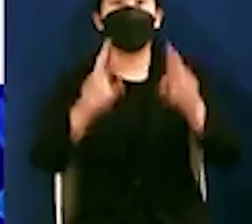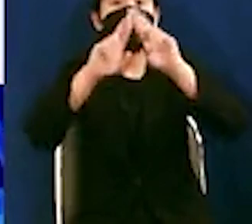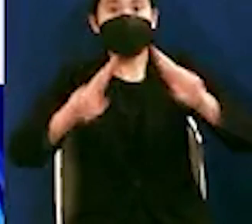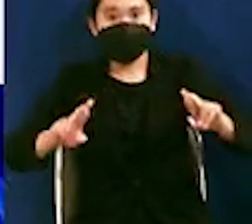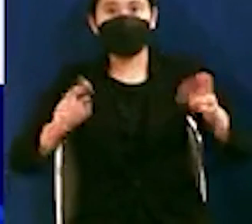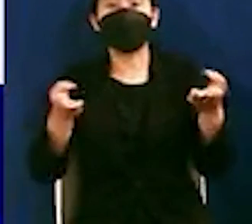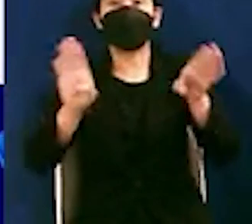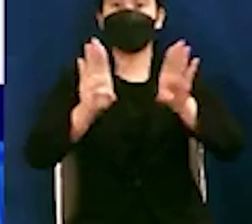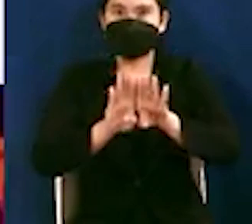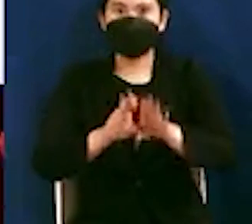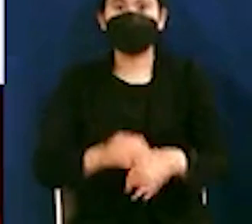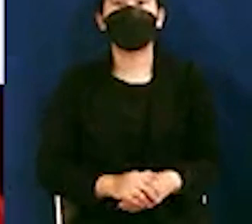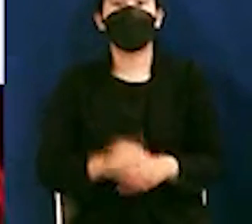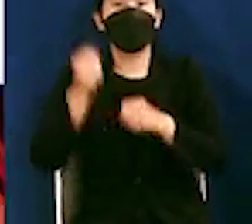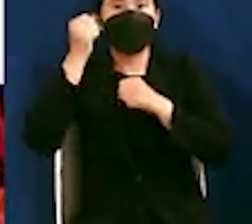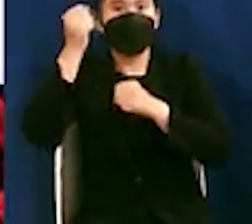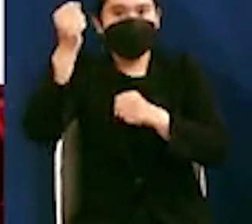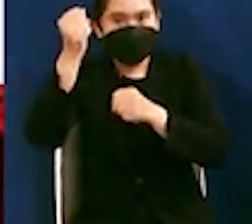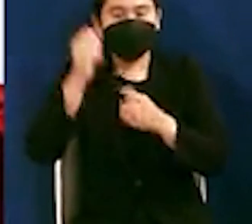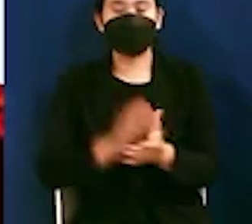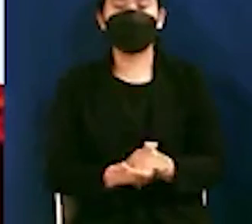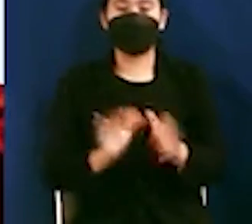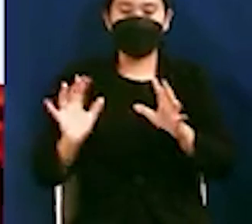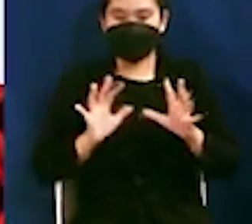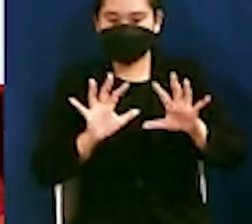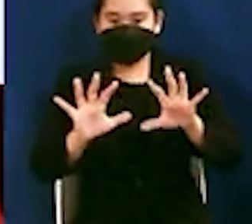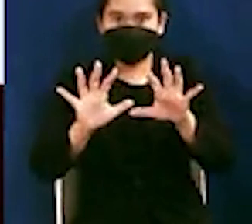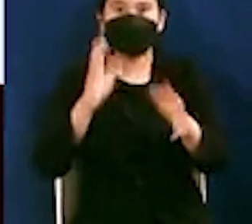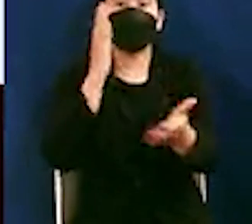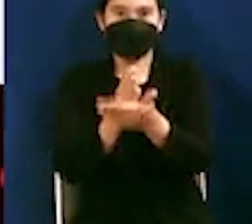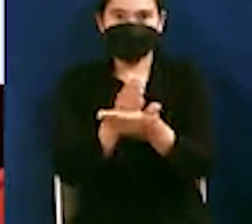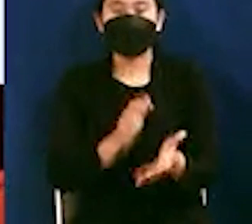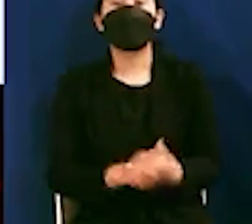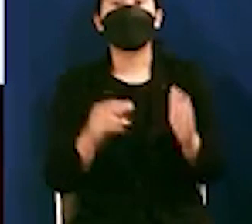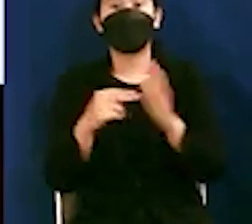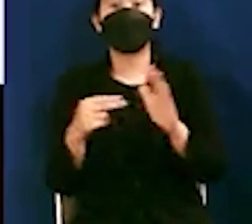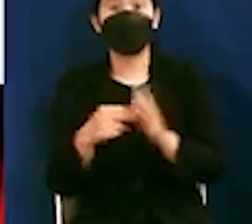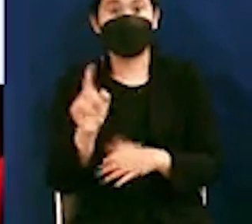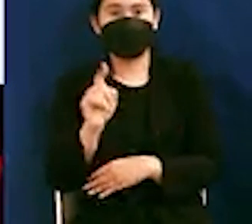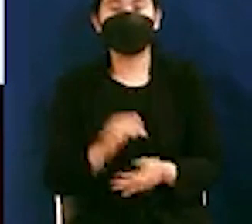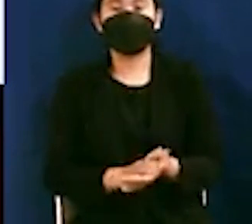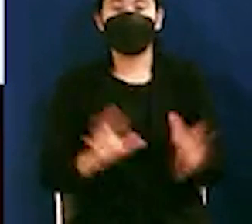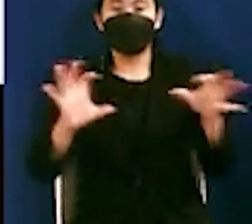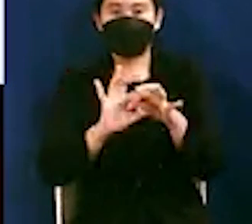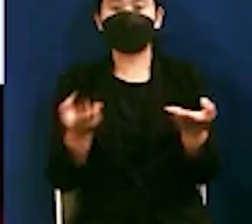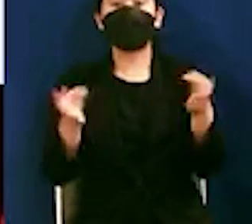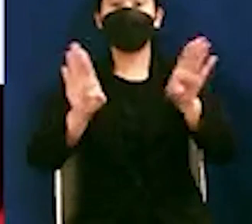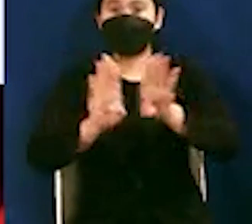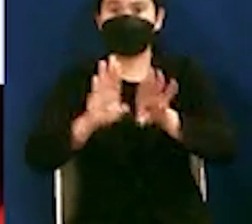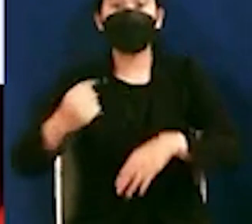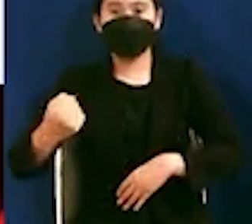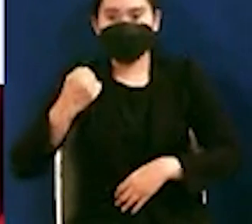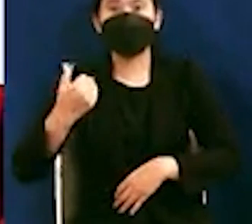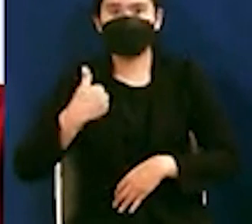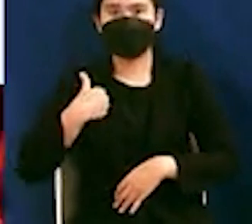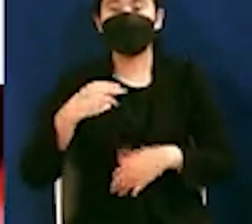การชุมนุมรวมตัวของกลุ่มคนนะครับสถานการณ์นี้ถ้าการล็อกดาวน์มีประสิทธิภาพลดการ